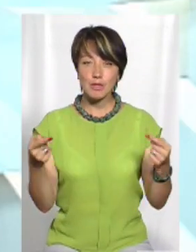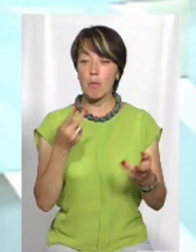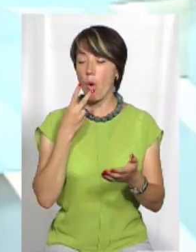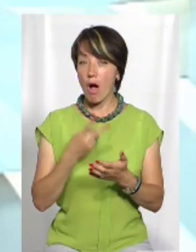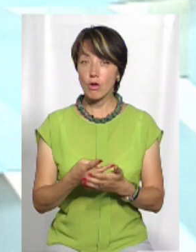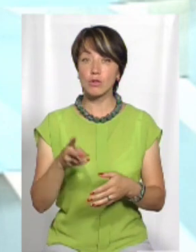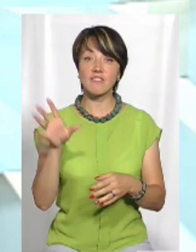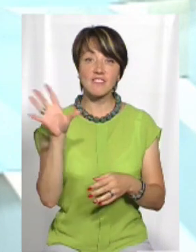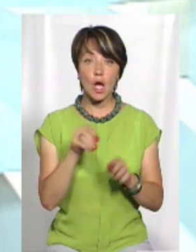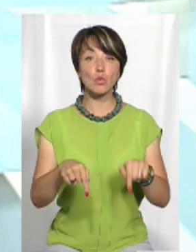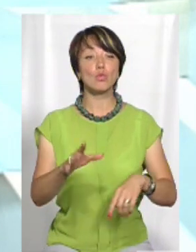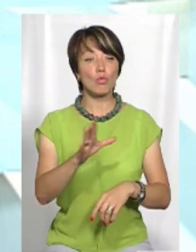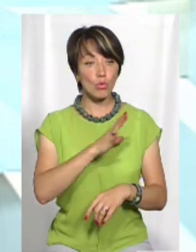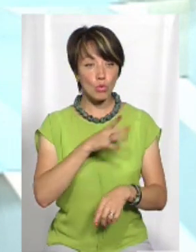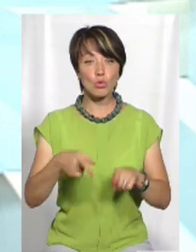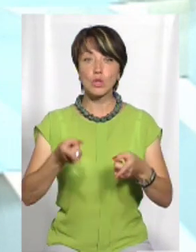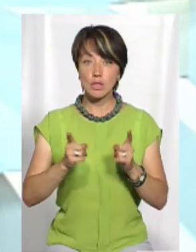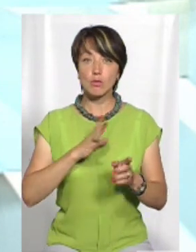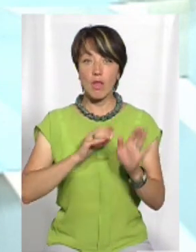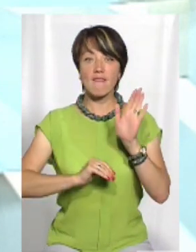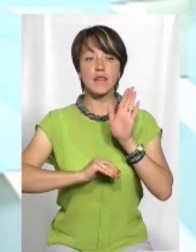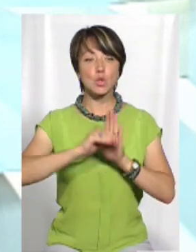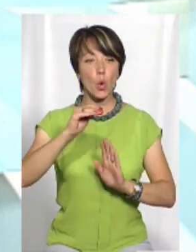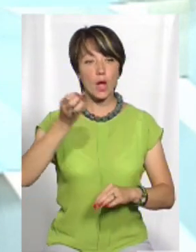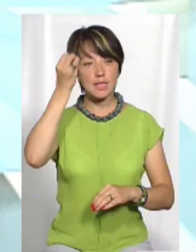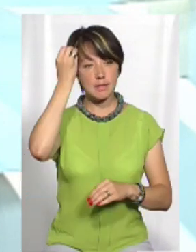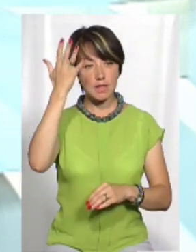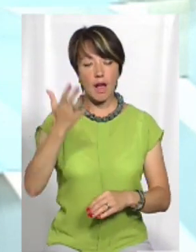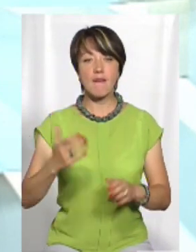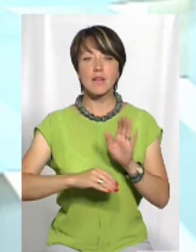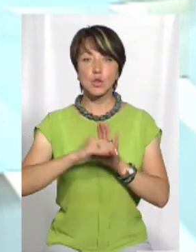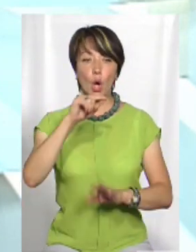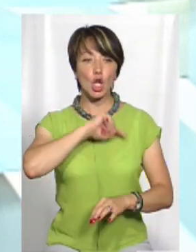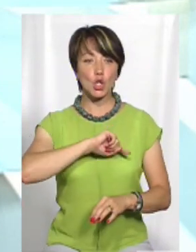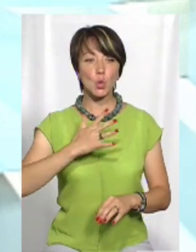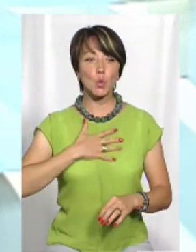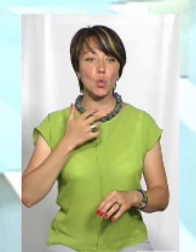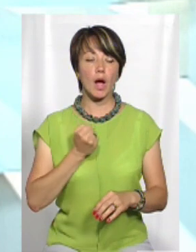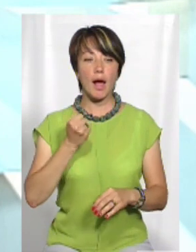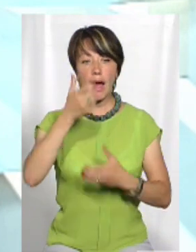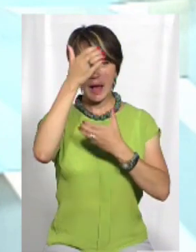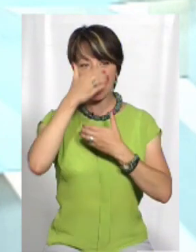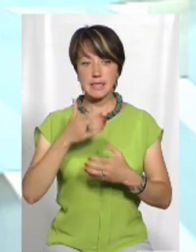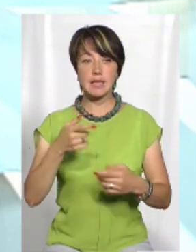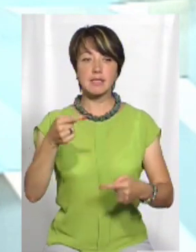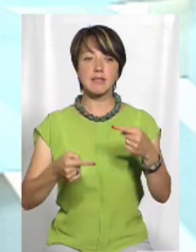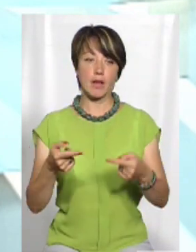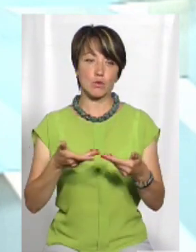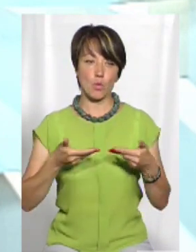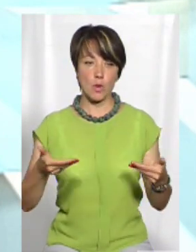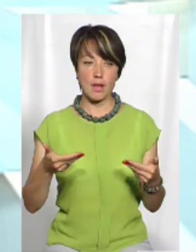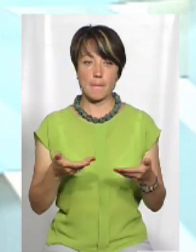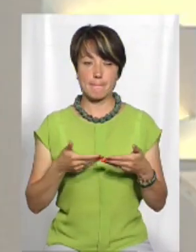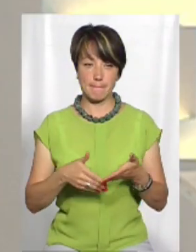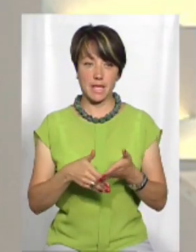що все тут було, і тут дійсно була висока цивілізація, високий дух рицарства, який і підтримуємо ми сьогодні. От